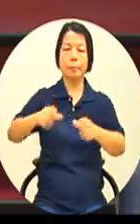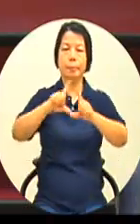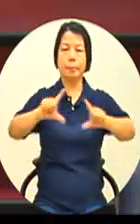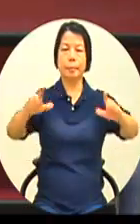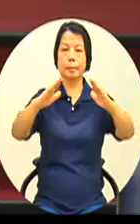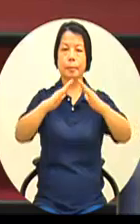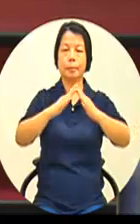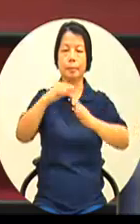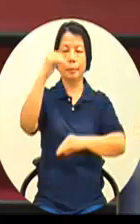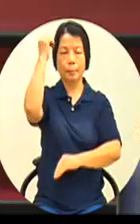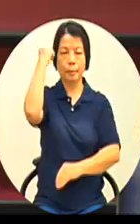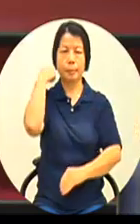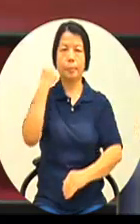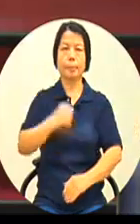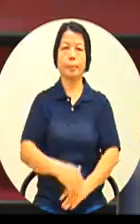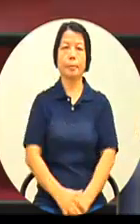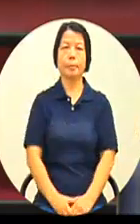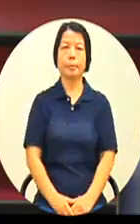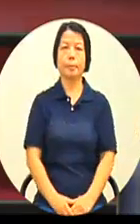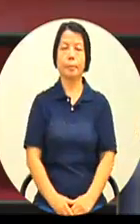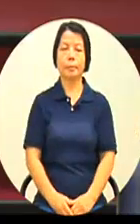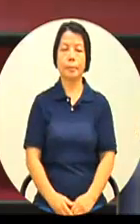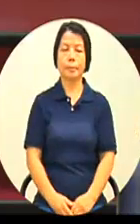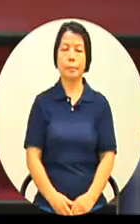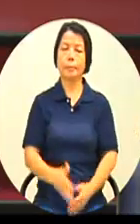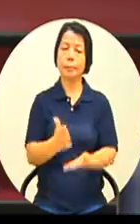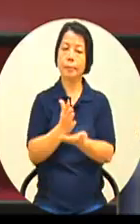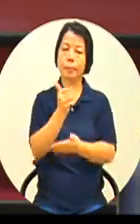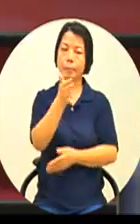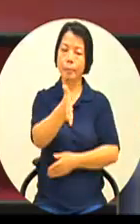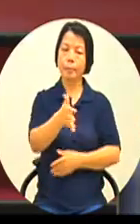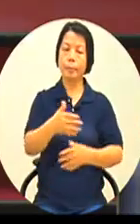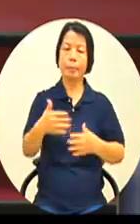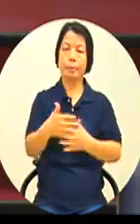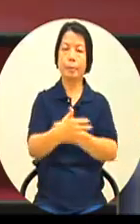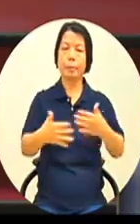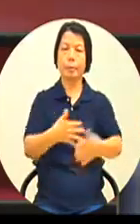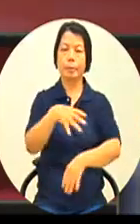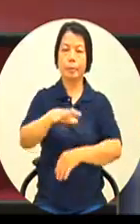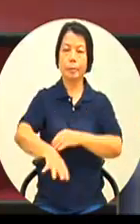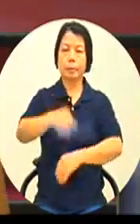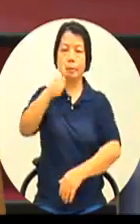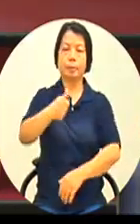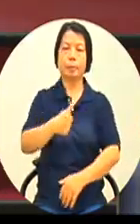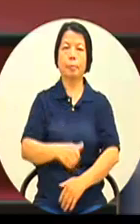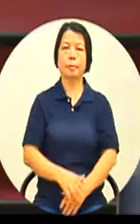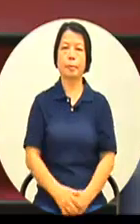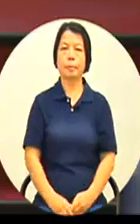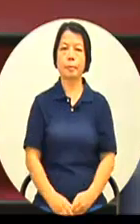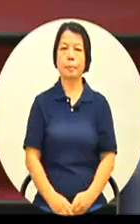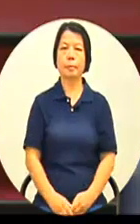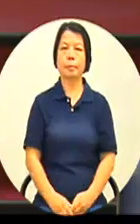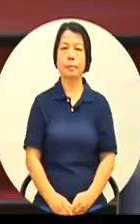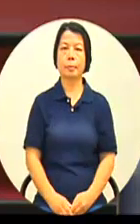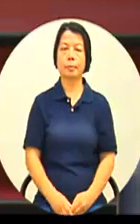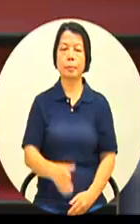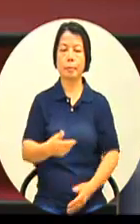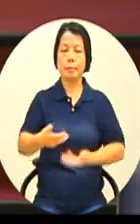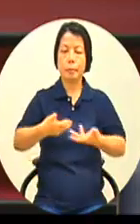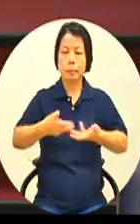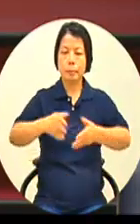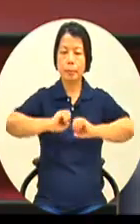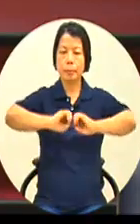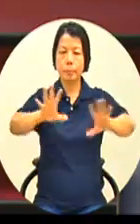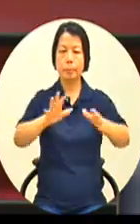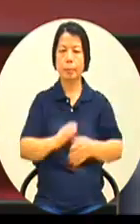来请教迄个咱的交通局长一下哈，那个。在咱的这边，陈局长，咱的业务报告有在讲